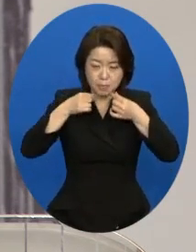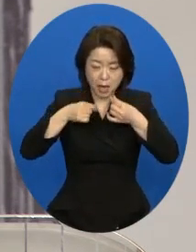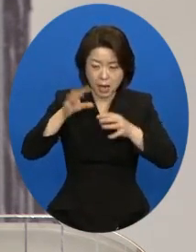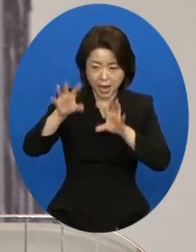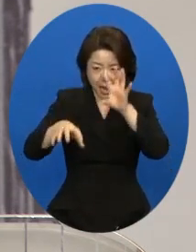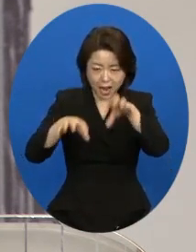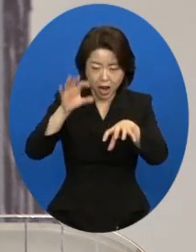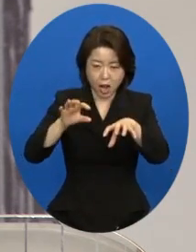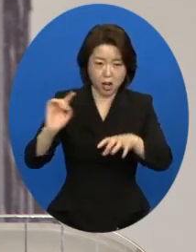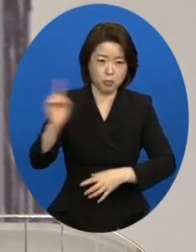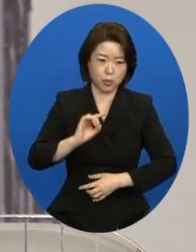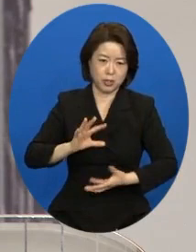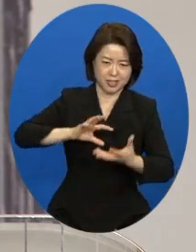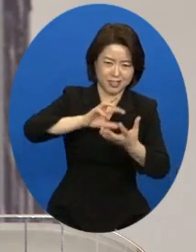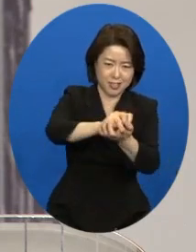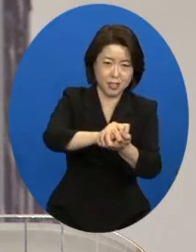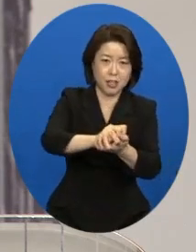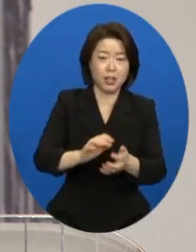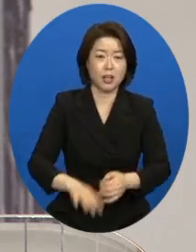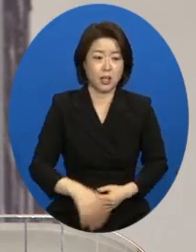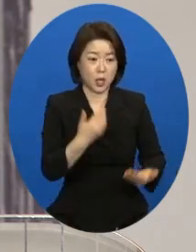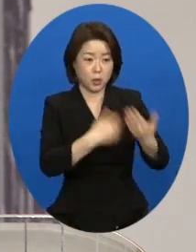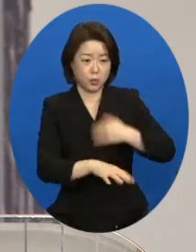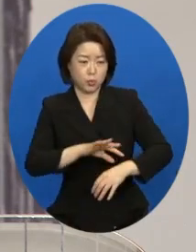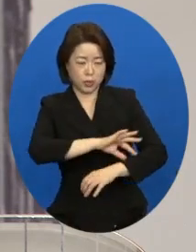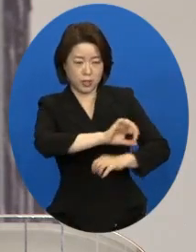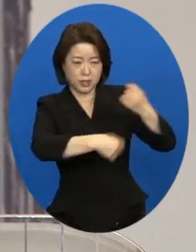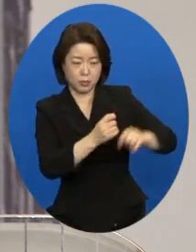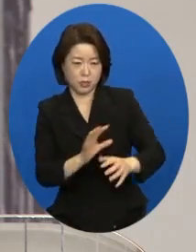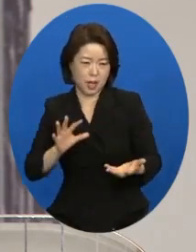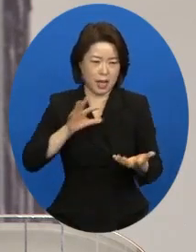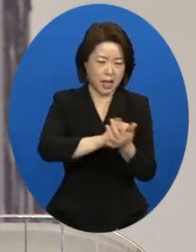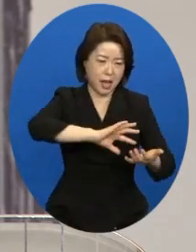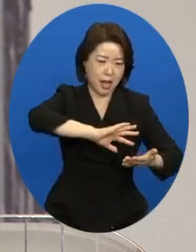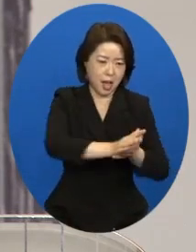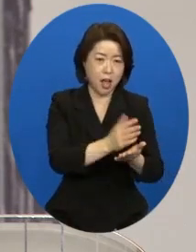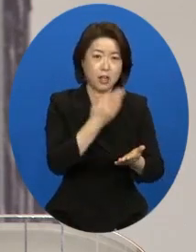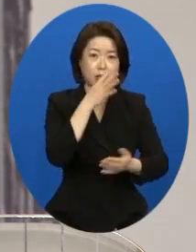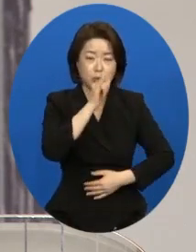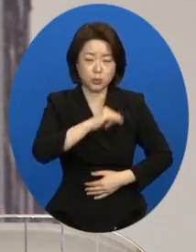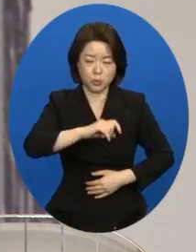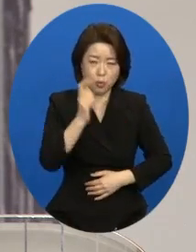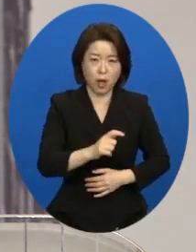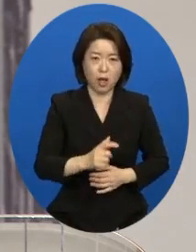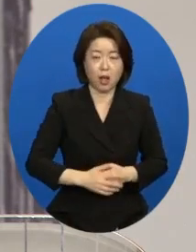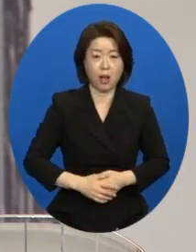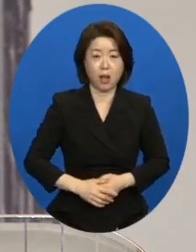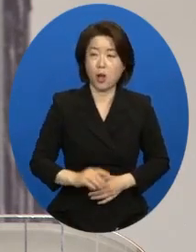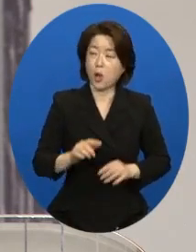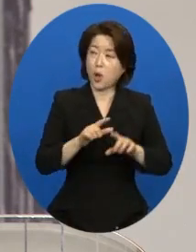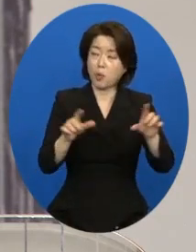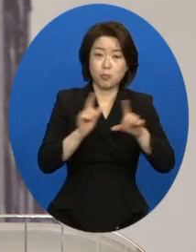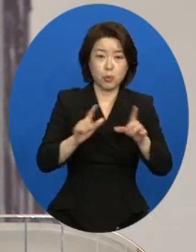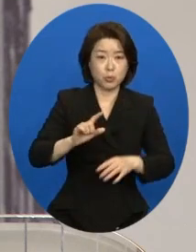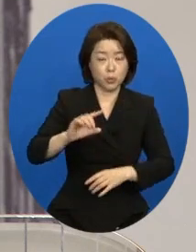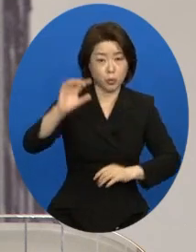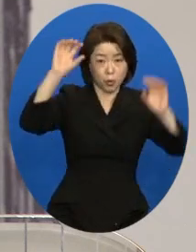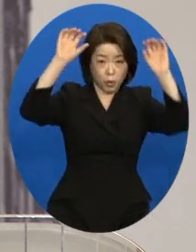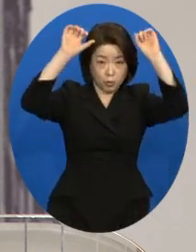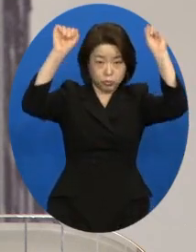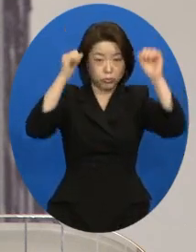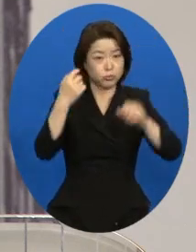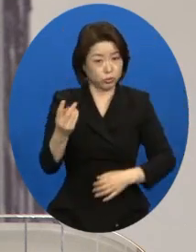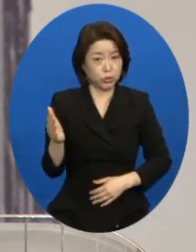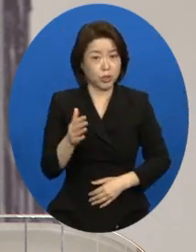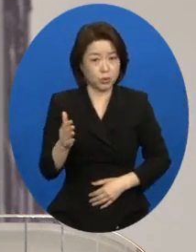무엇이든지 으스러뜨리고 나머지 짐승들도 발로 짓밟을 정도로 강력합니다. 게다가 뿔이 보통 뭐 뿔이 있어봤자 두 개 아닙니까?